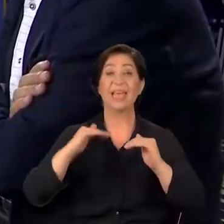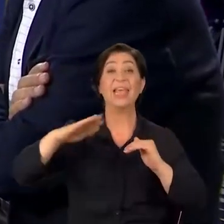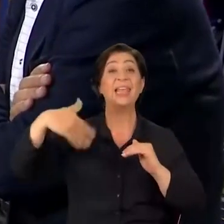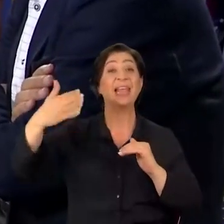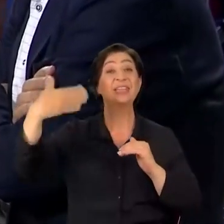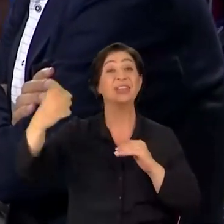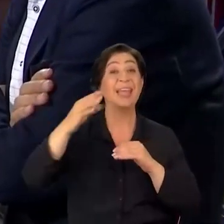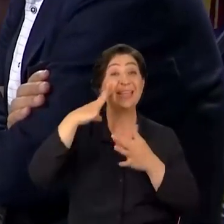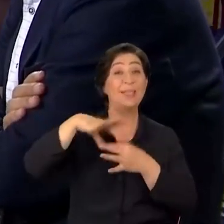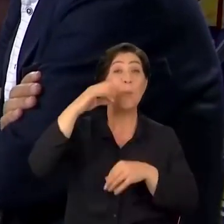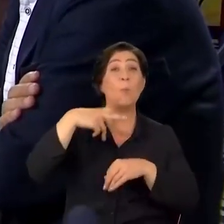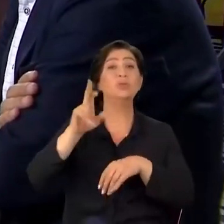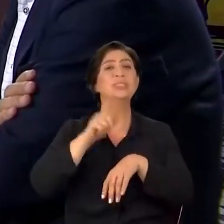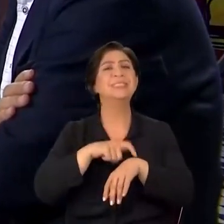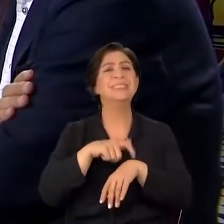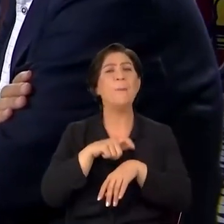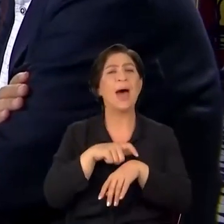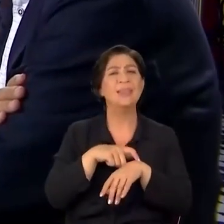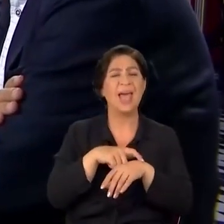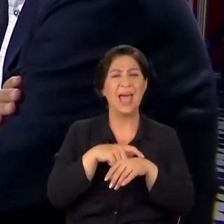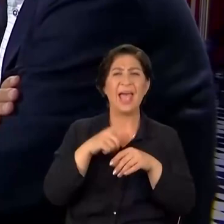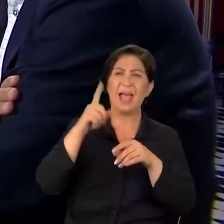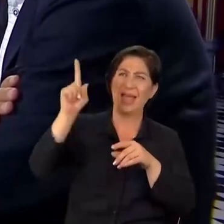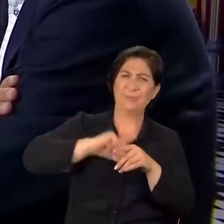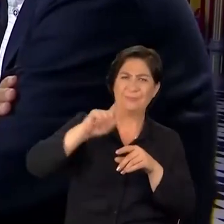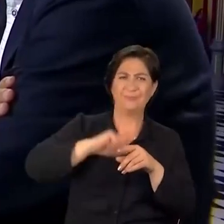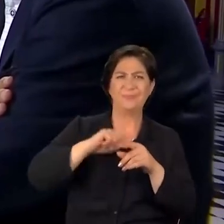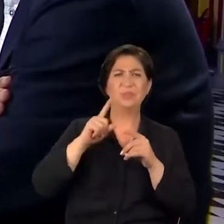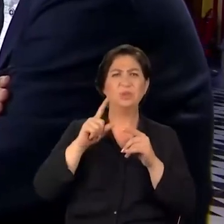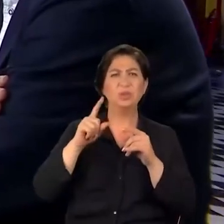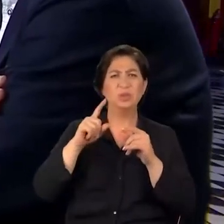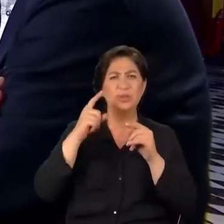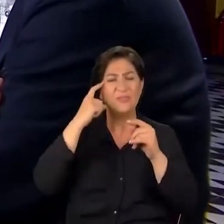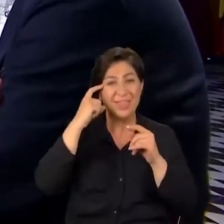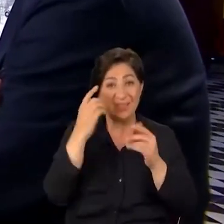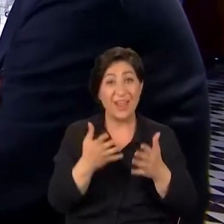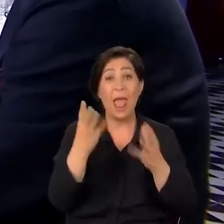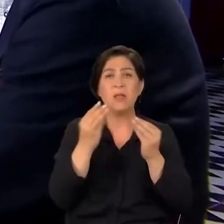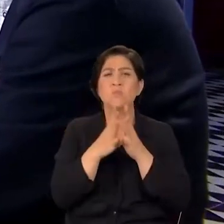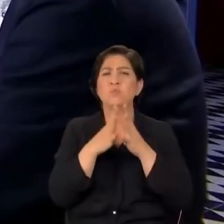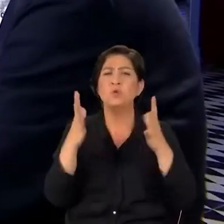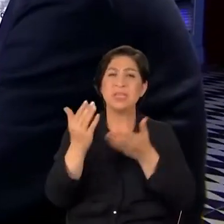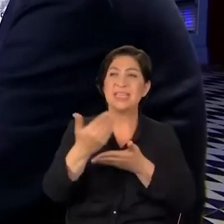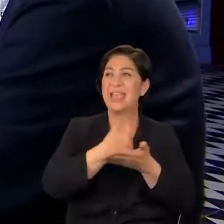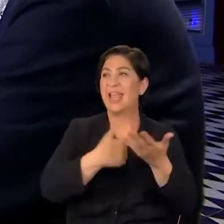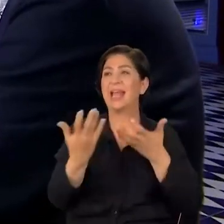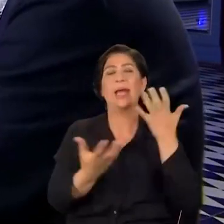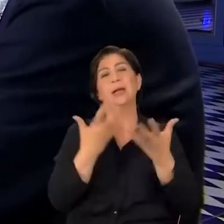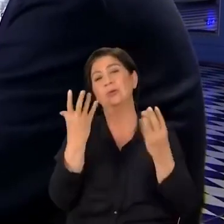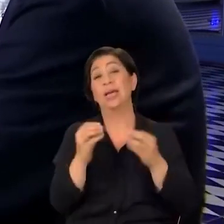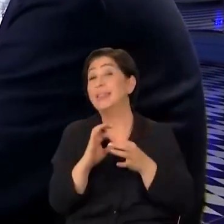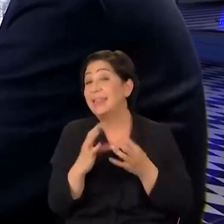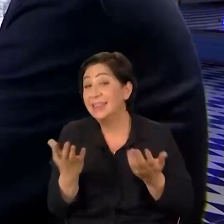Gelecekte insanların boş zamanı kapitalizmin, liberal, sosyalist felsefenin en büyük gelir kaynağı olacak.